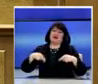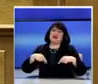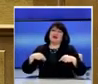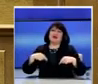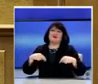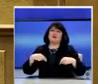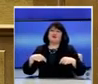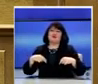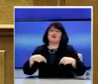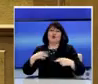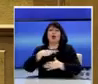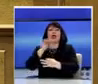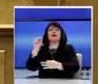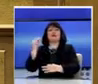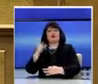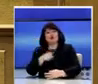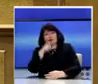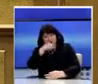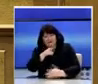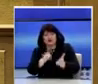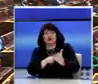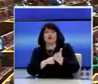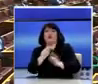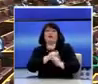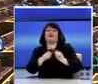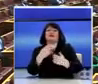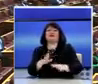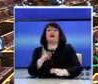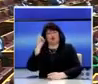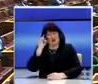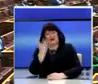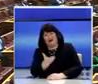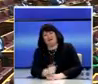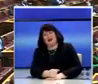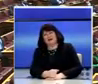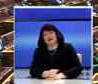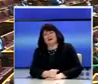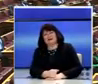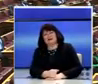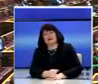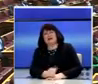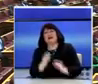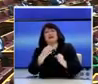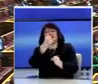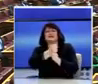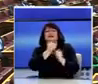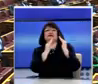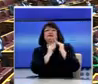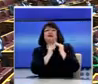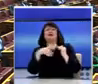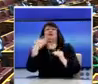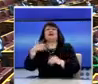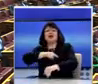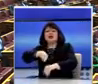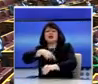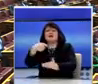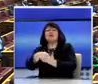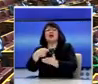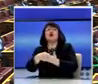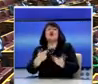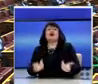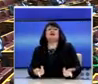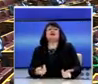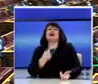στο έδρανο του κοινοβουλευτικού εκπροσώπου. Αυτό θεσμοθέτησε. Το κατανοείτε αυτό? Τι να δηλώσει λοιπόν αυτός ο άνθρωπος που αισθάνεται